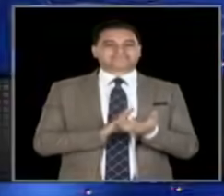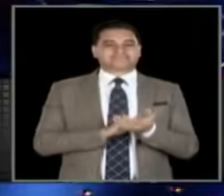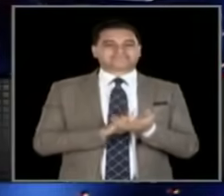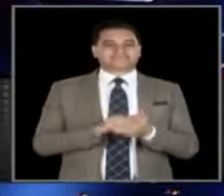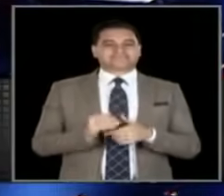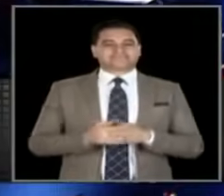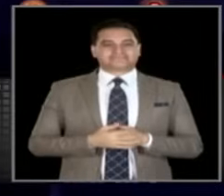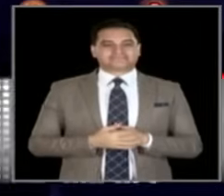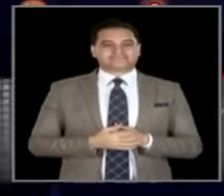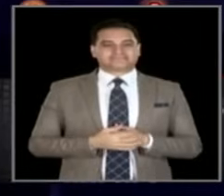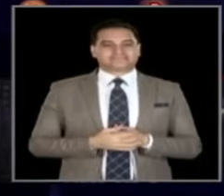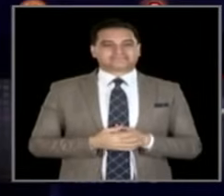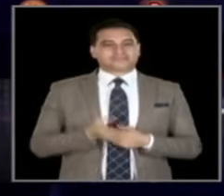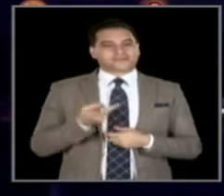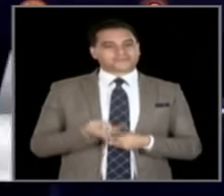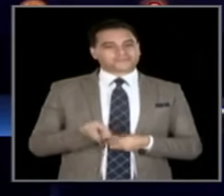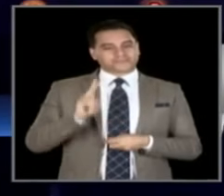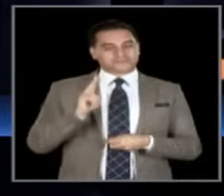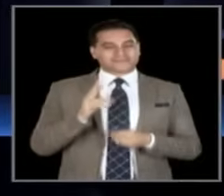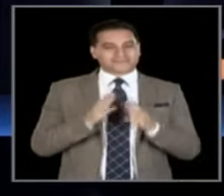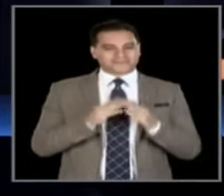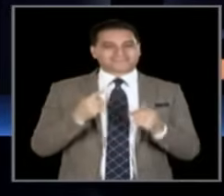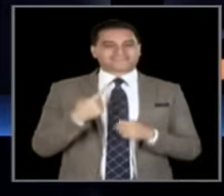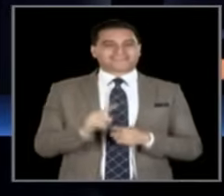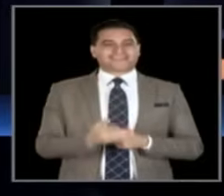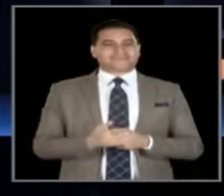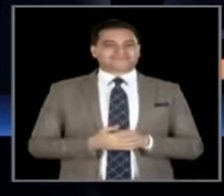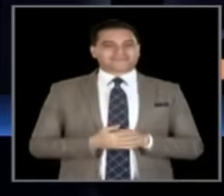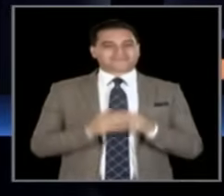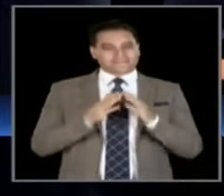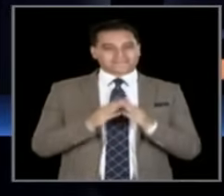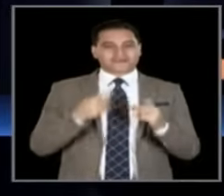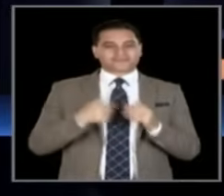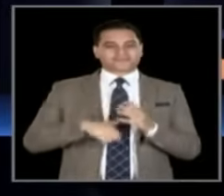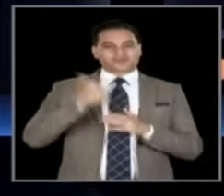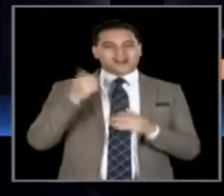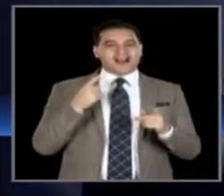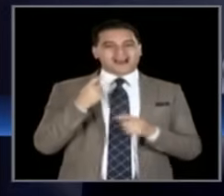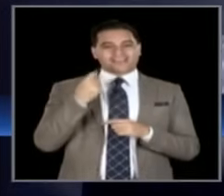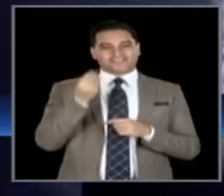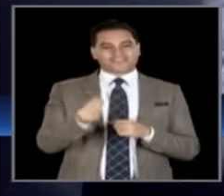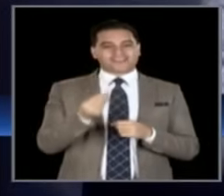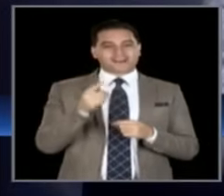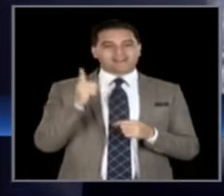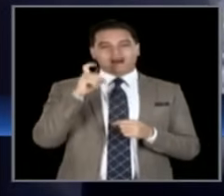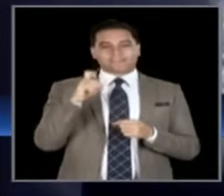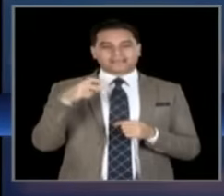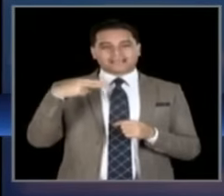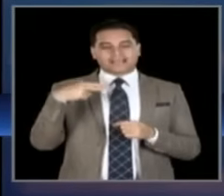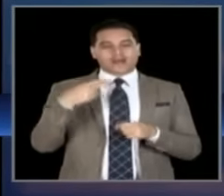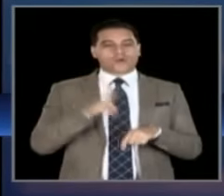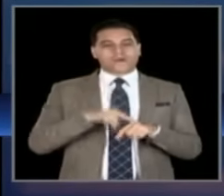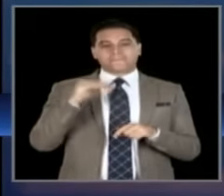سيبه يا هبه يا محظوظه مصر اديتك هدف ربيع